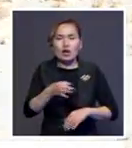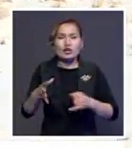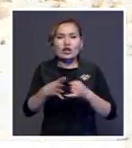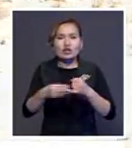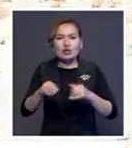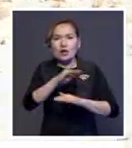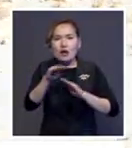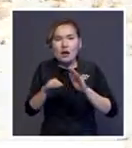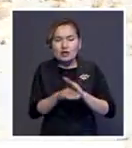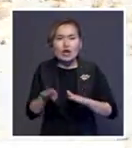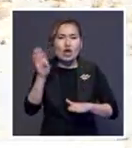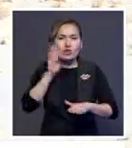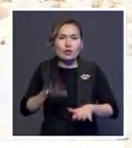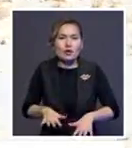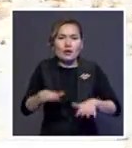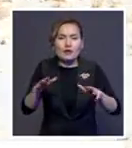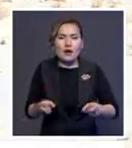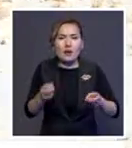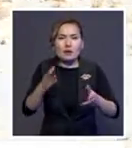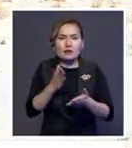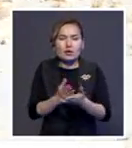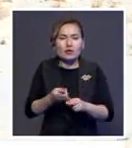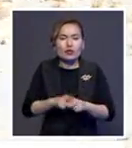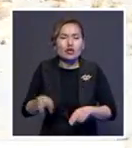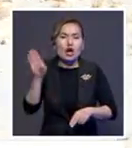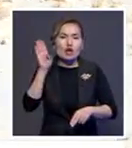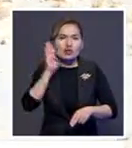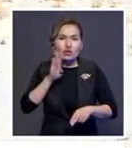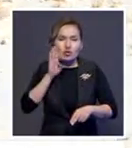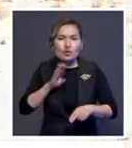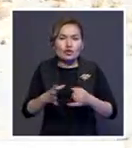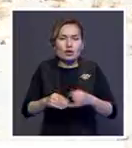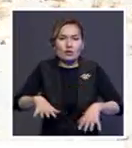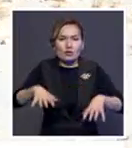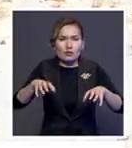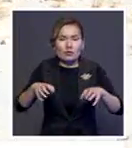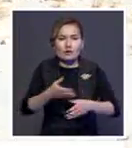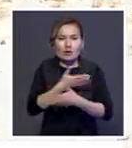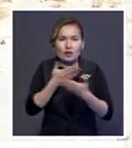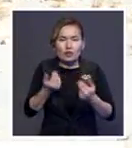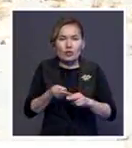сулар өте жақын орналасқан. Яғни ағын су топыраққа емес, үйлердің жертөлесіне кетуі мүмкін.